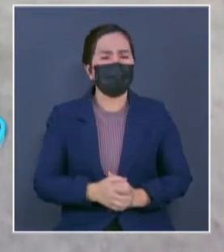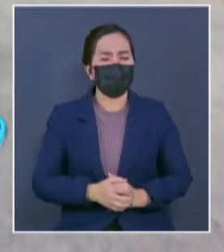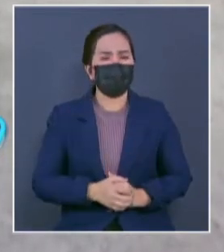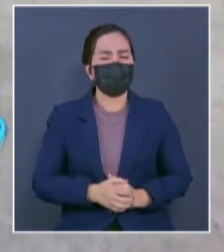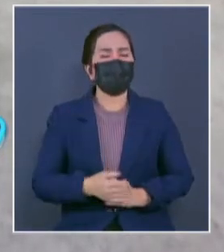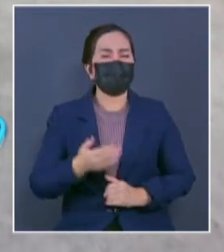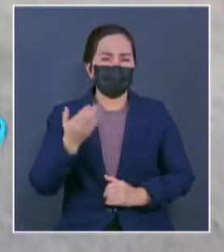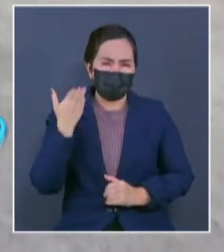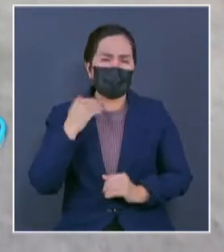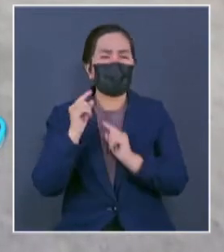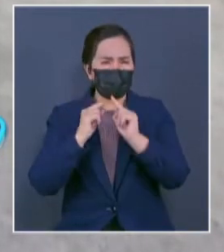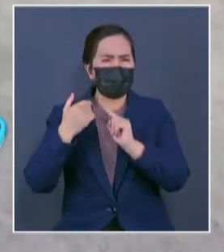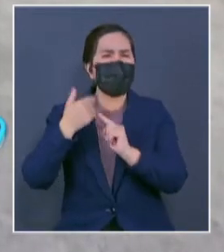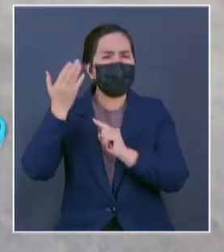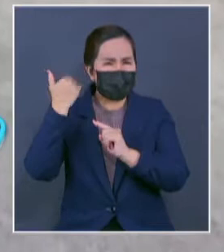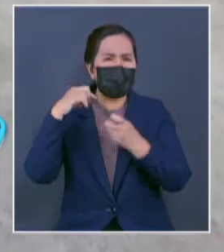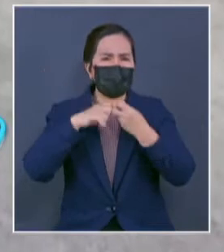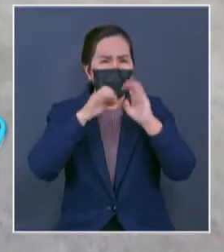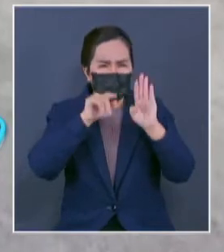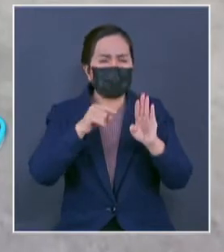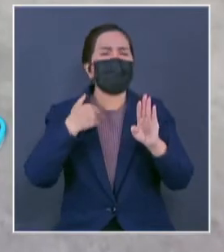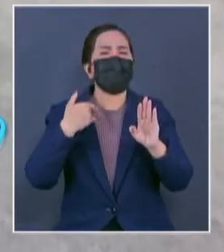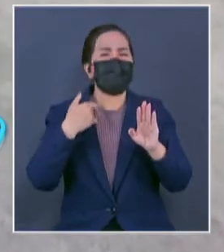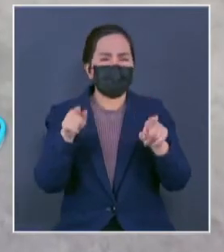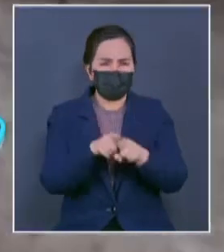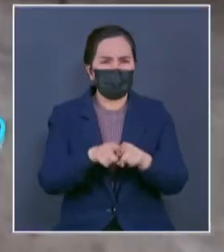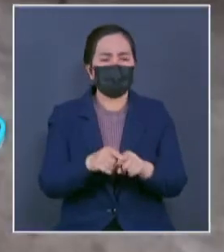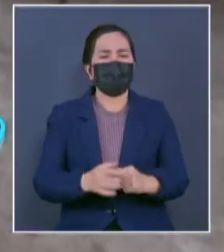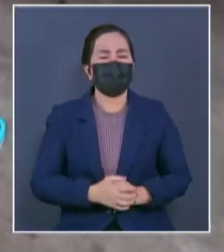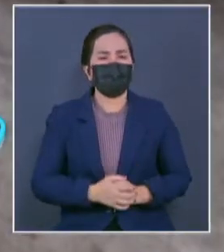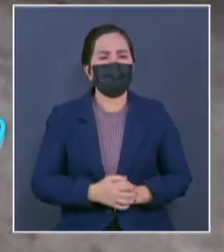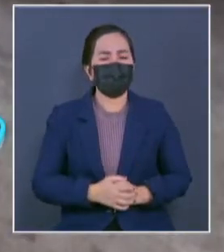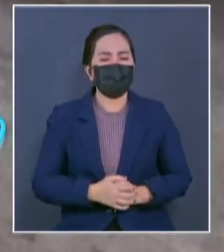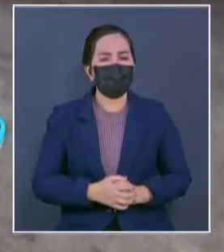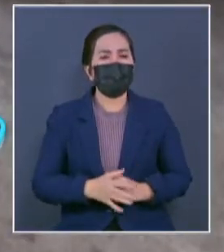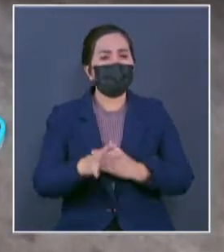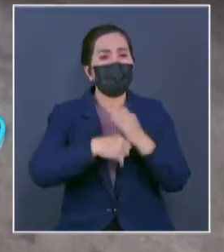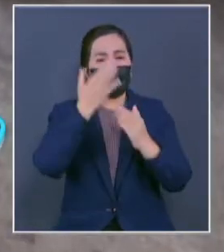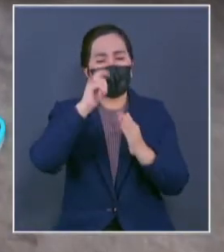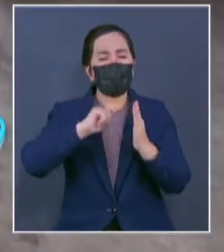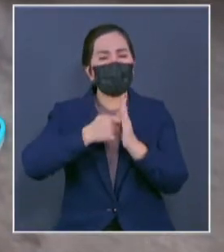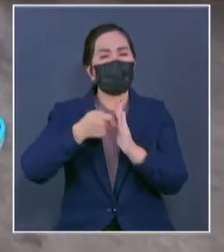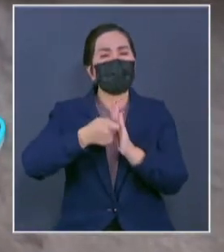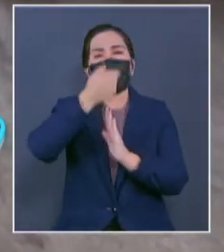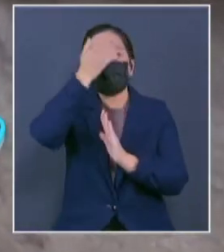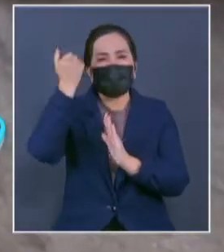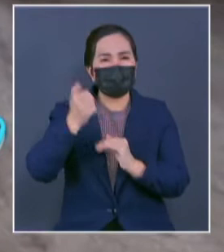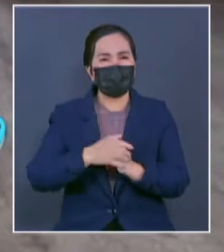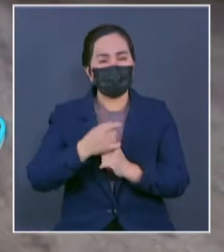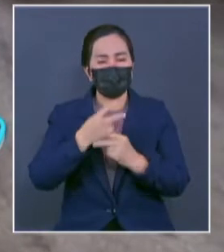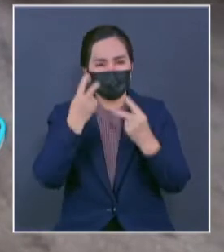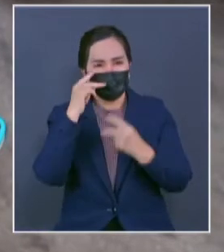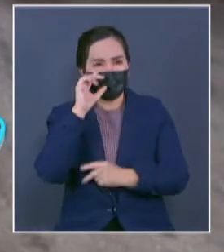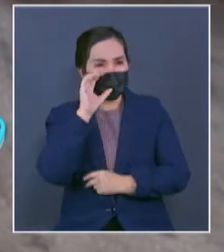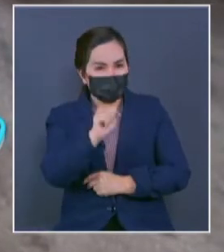พี่บ๊อบอยู่เลยนะก่อนหน้านี้เคยเกิดเหตุการณ์ที่คนถูกขโมยรถมอเตอร์ไซค์แล้วก็คือถูกขโมยเพราะเสียบกุญแจไว้นี่แหละแล้วโจรก็จะสังเกต